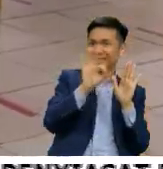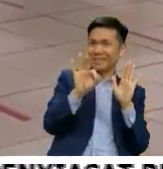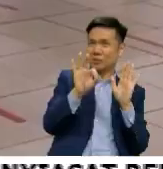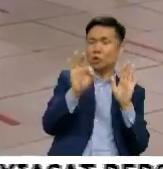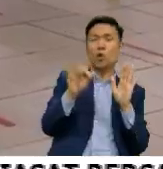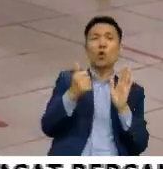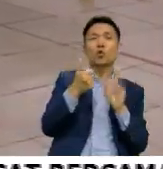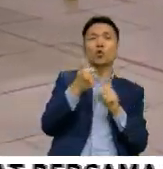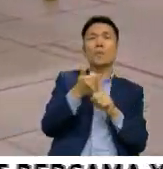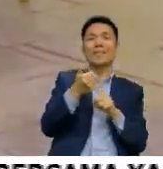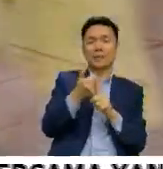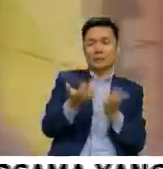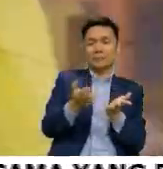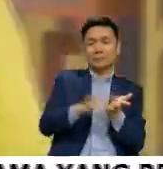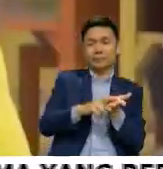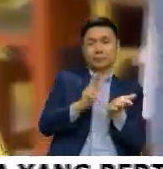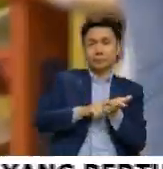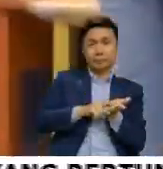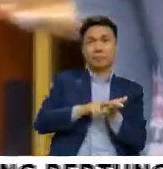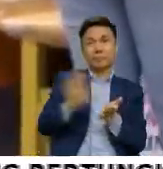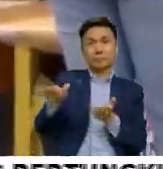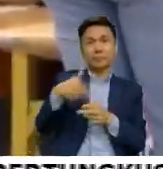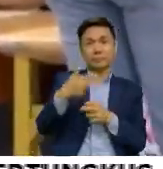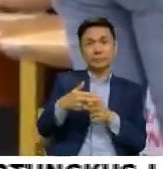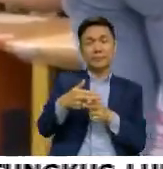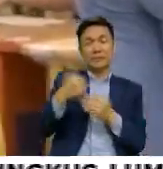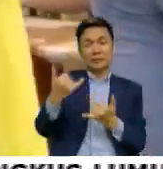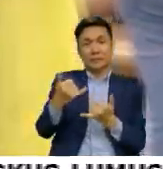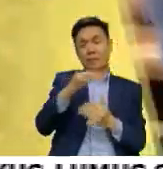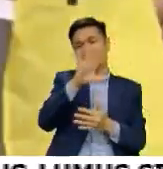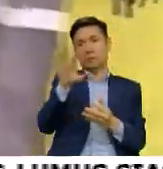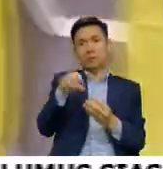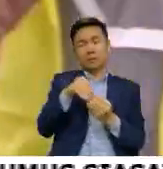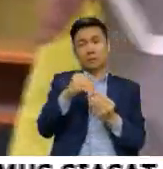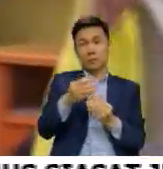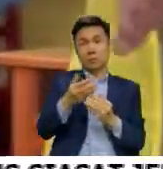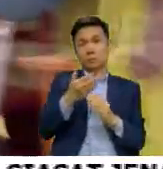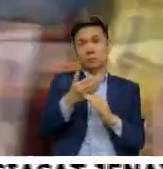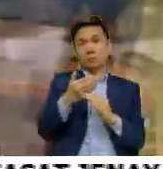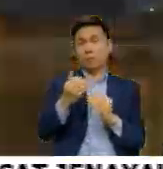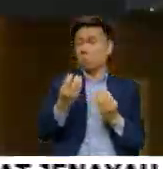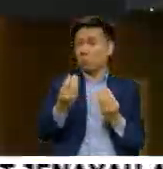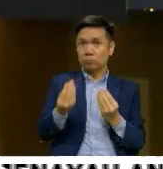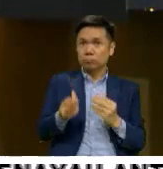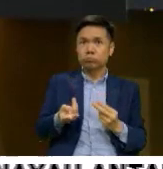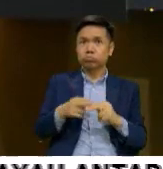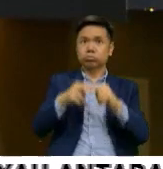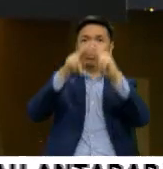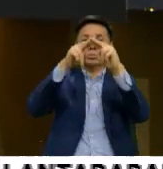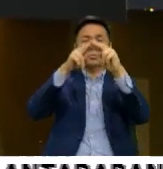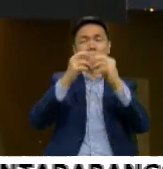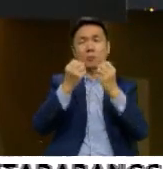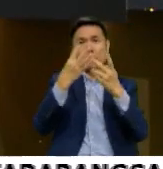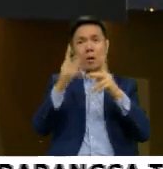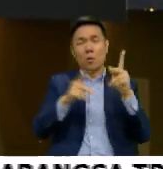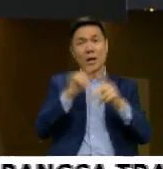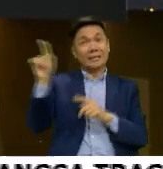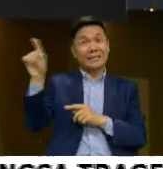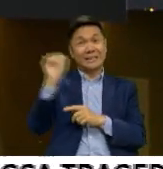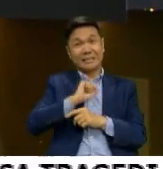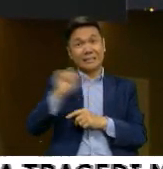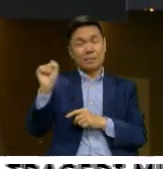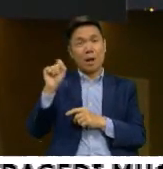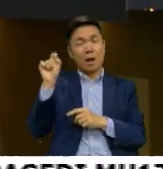pendaftaran secara otomatis yang menyaksikan jumlah pengunjung di Malaysia tambah begitu banyak sekali disabah saja tambah